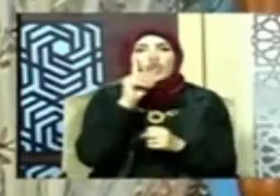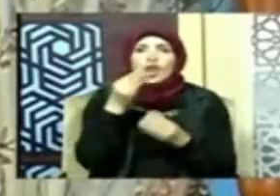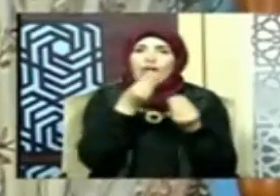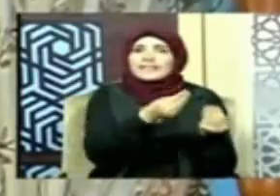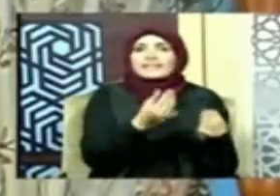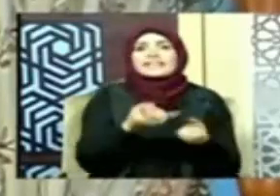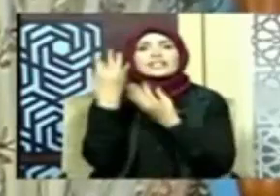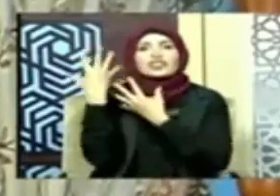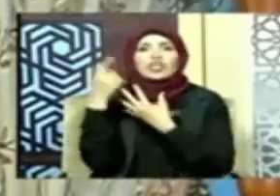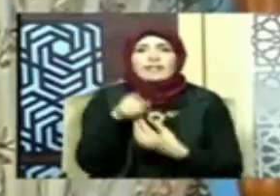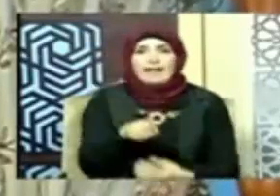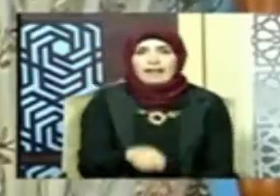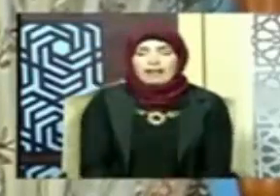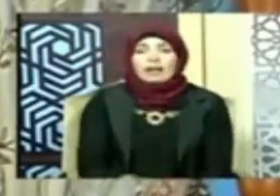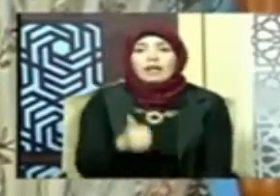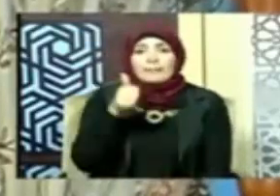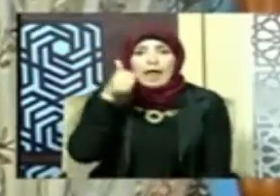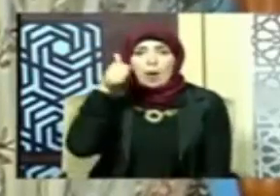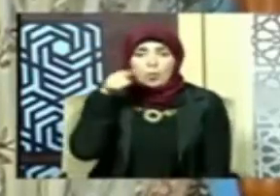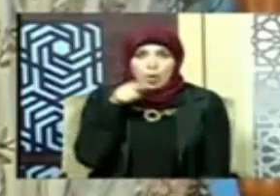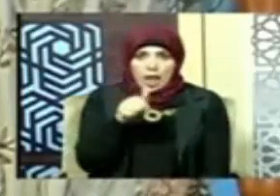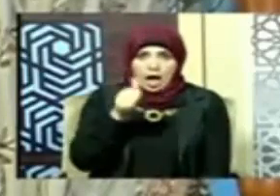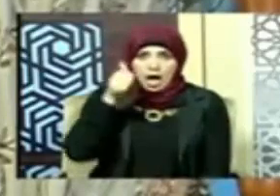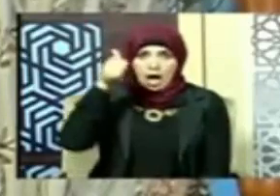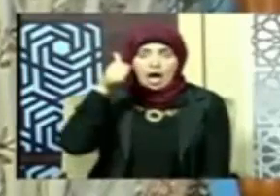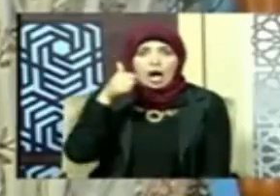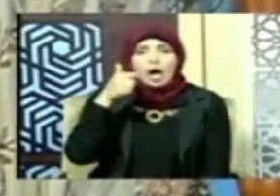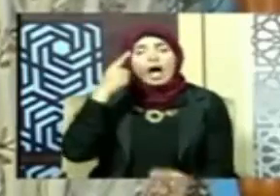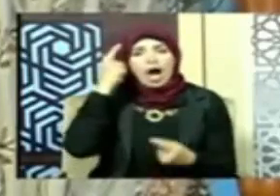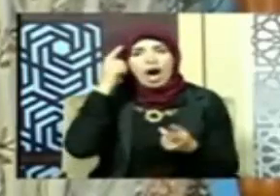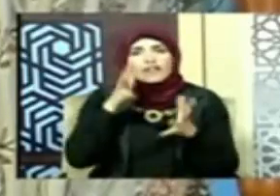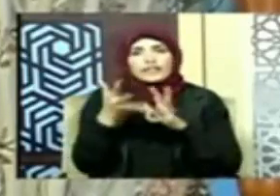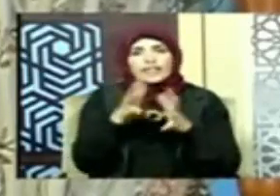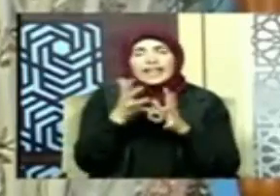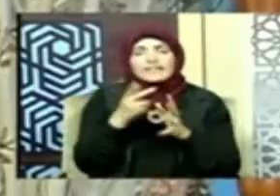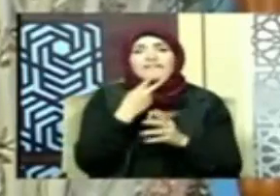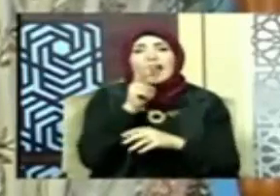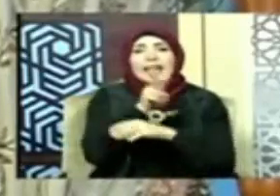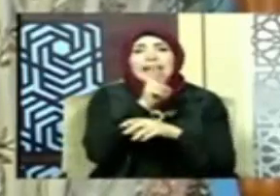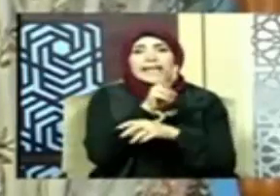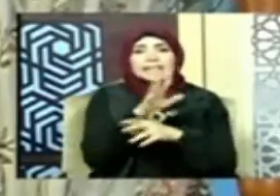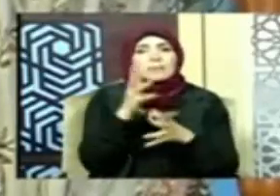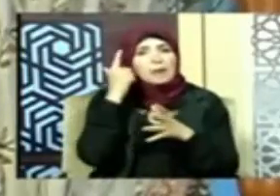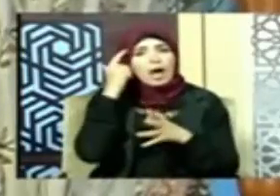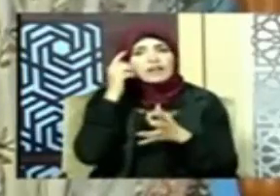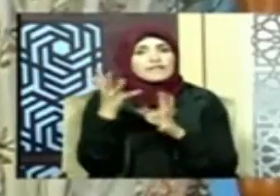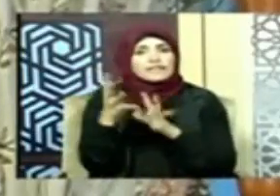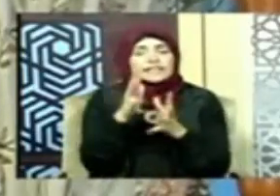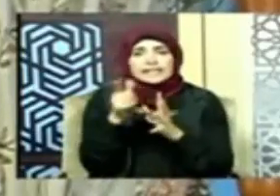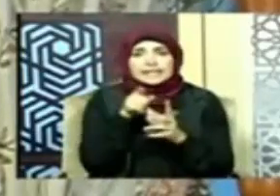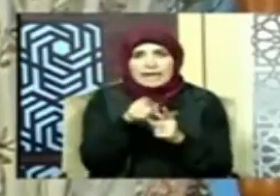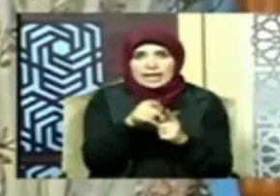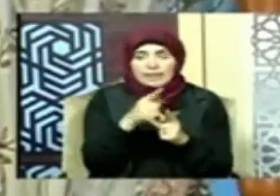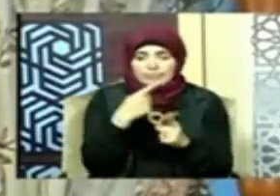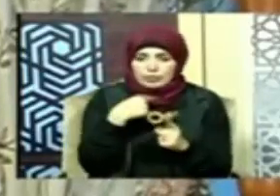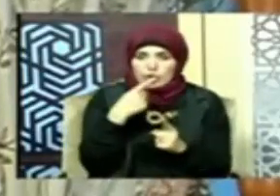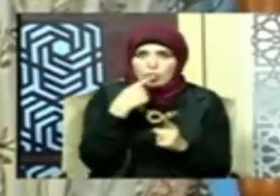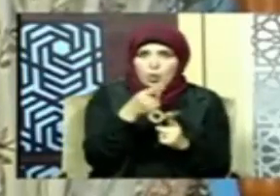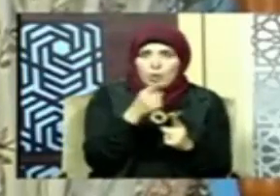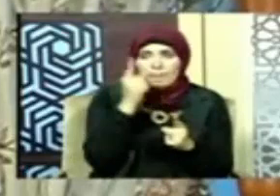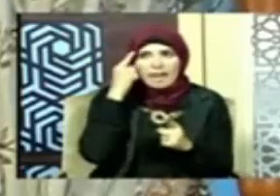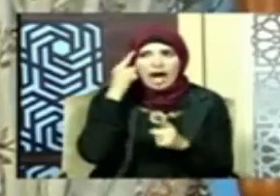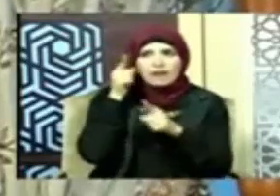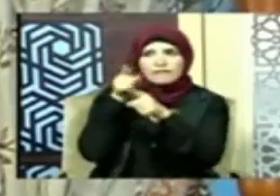من علامات الكذب التي ابتداء تستطيع ان تقول ان هذا